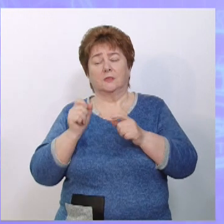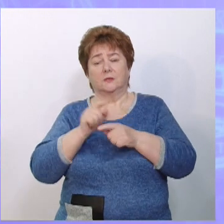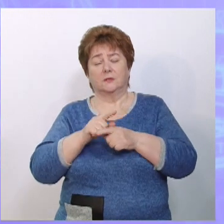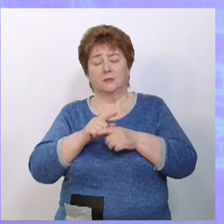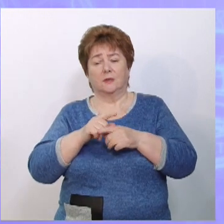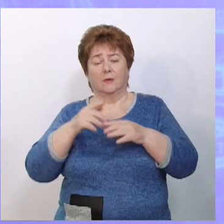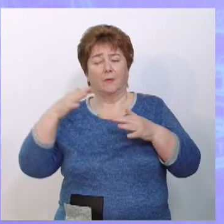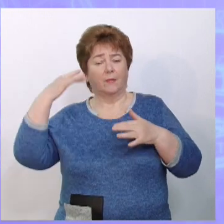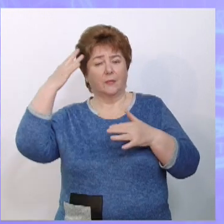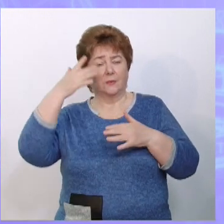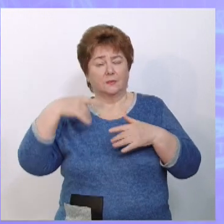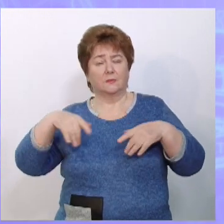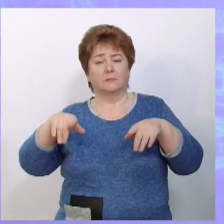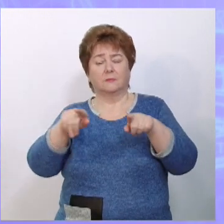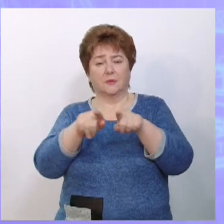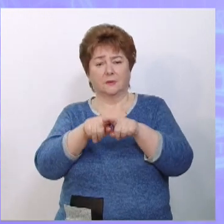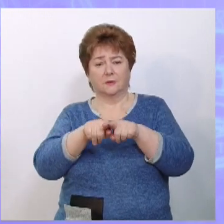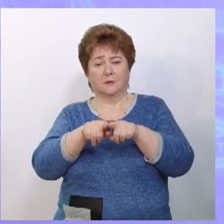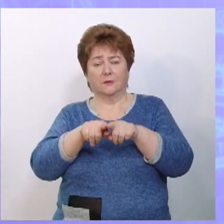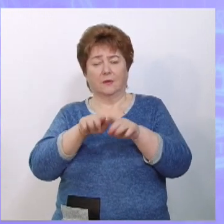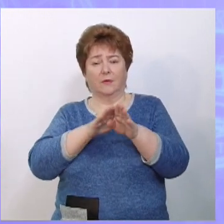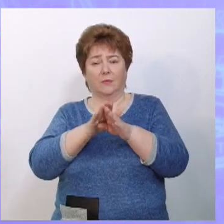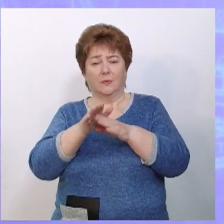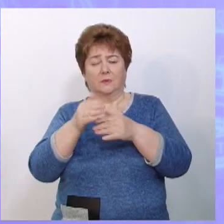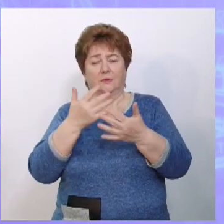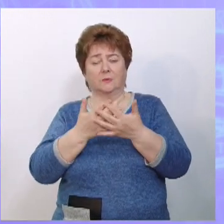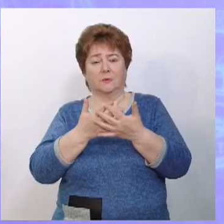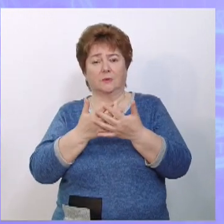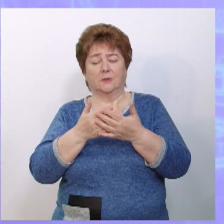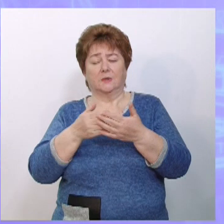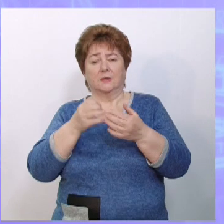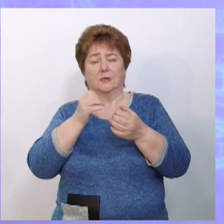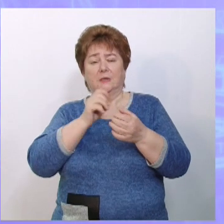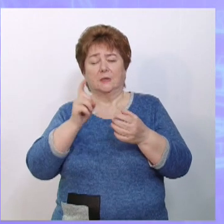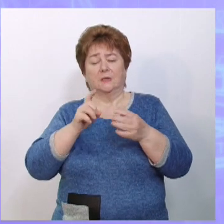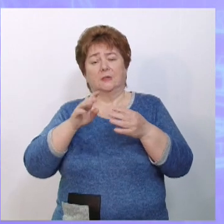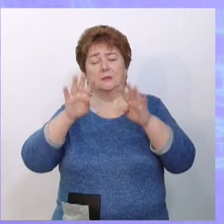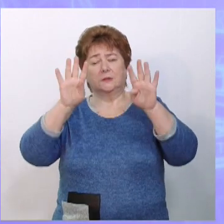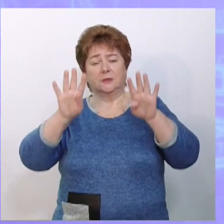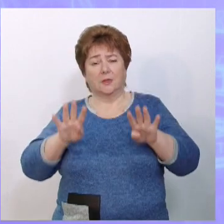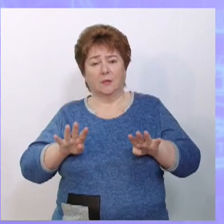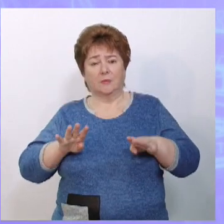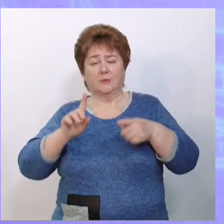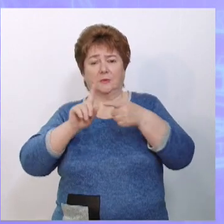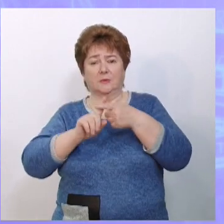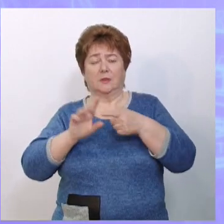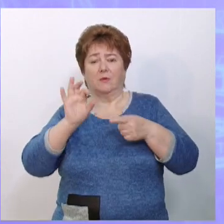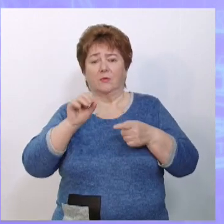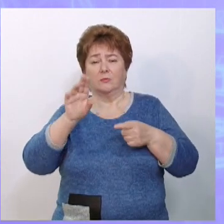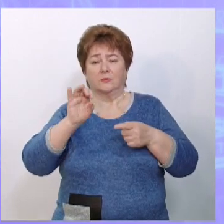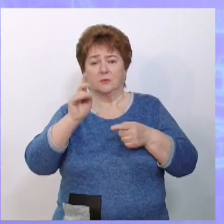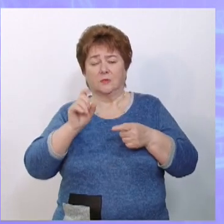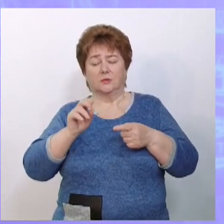задание. Рассуждая аналогично, решите примеры Из таблицы сложения однозначных чисел